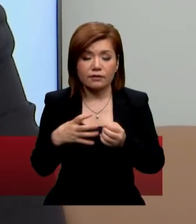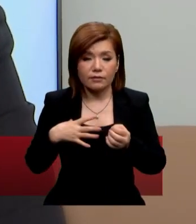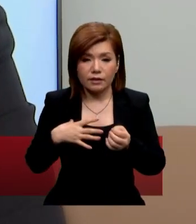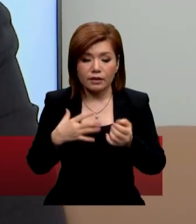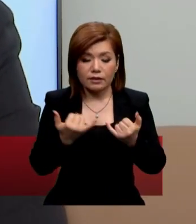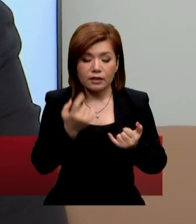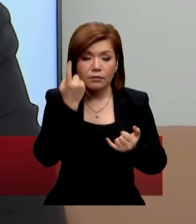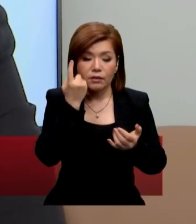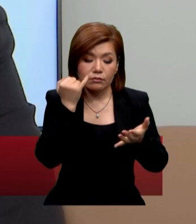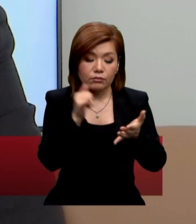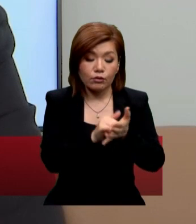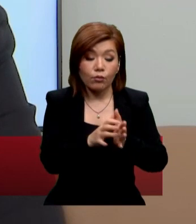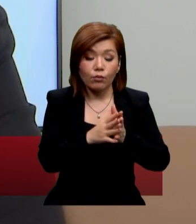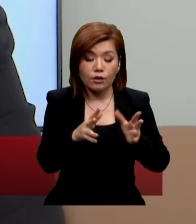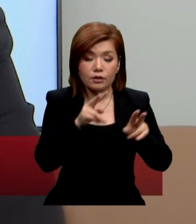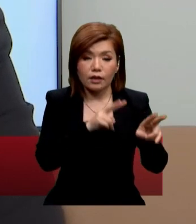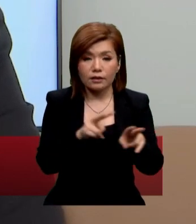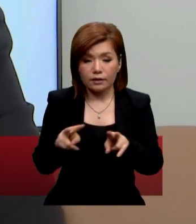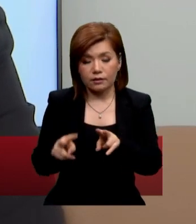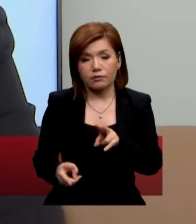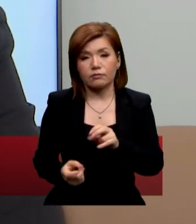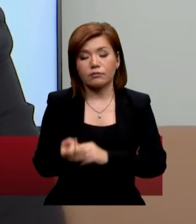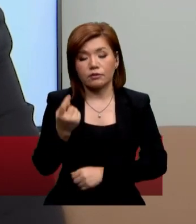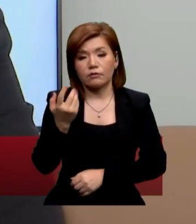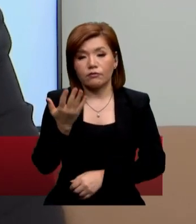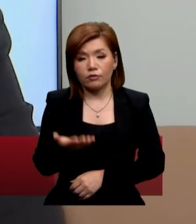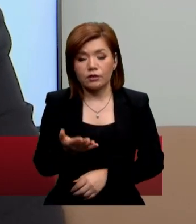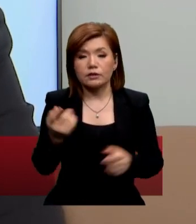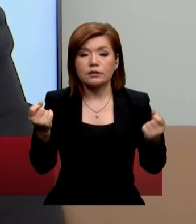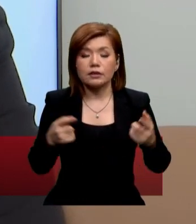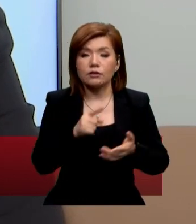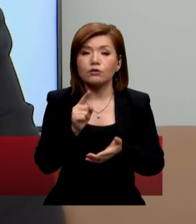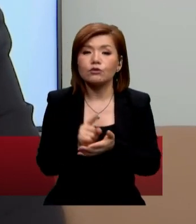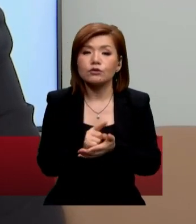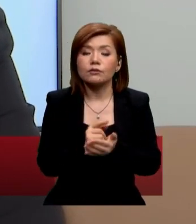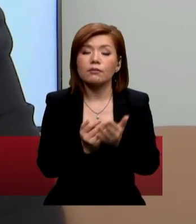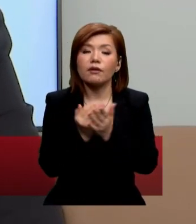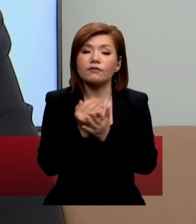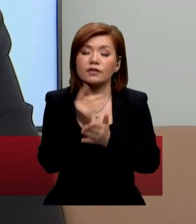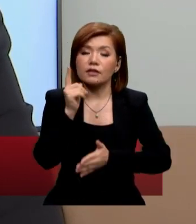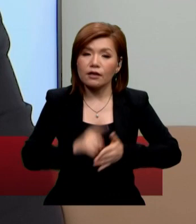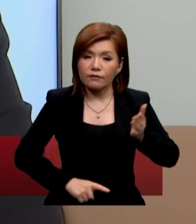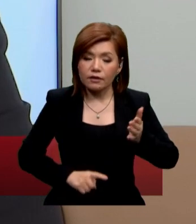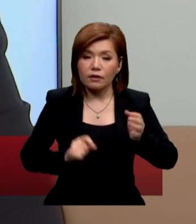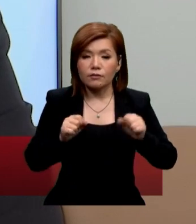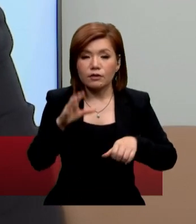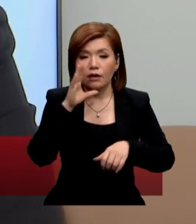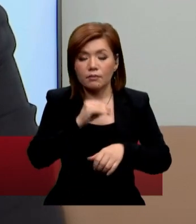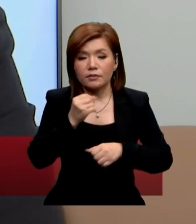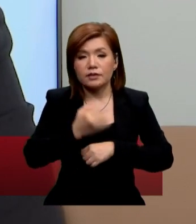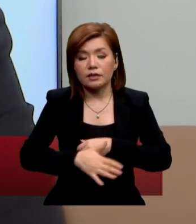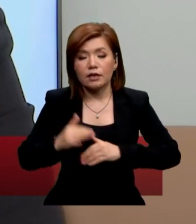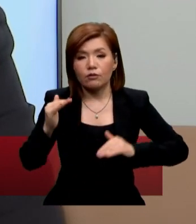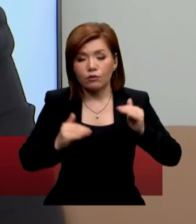Теперь же в мобильном приложении просто больше контроля возникает и соответственно оно должно повысить доверие и возможности нам на